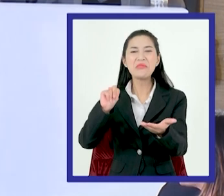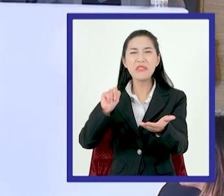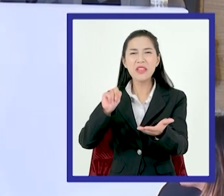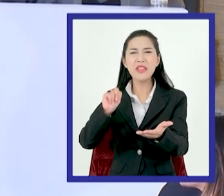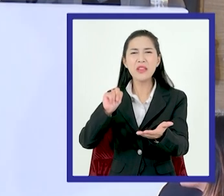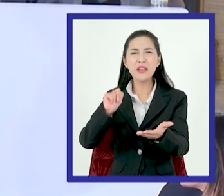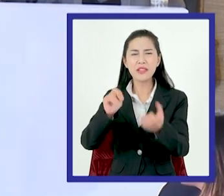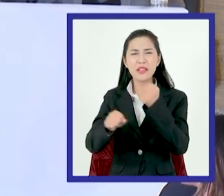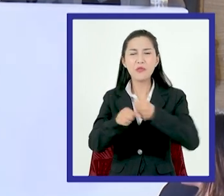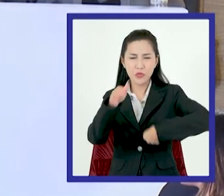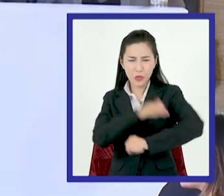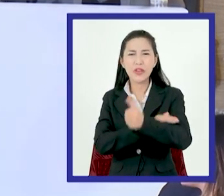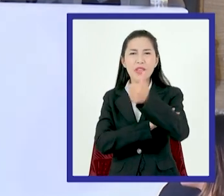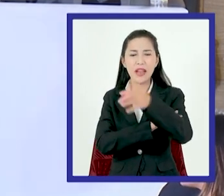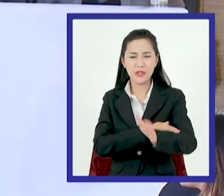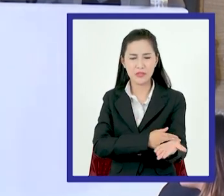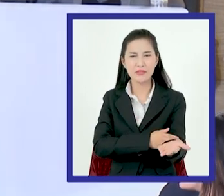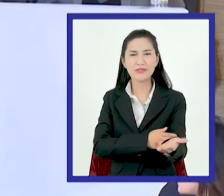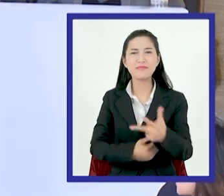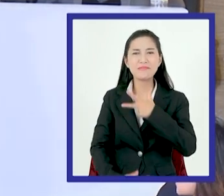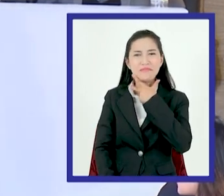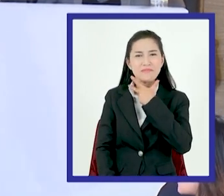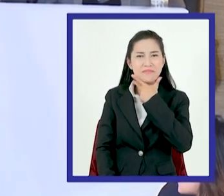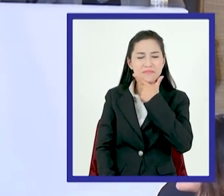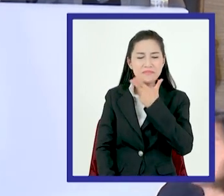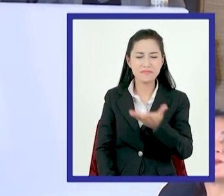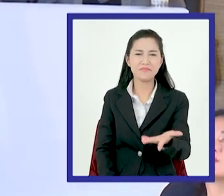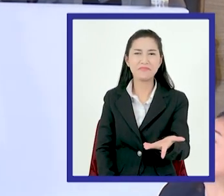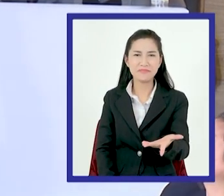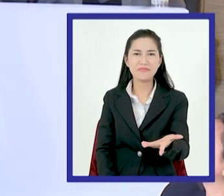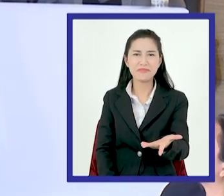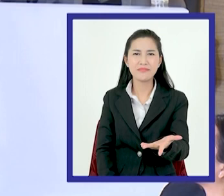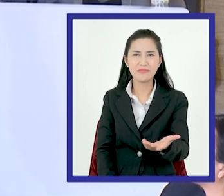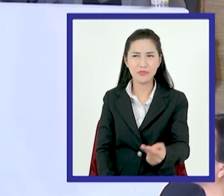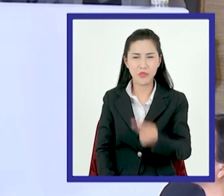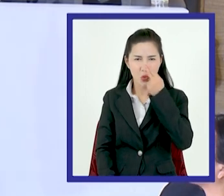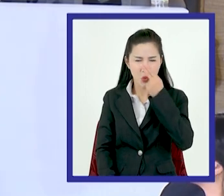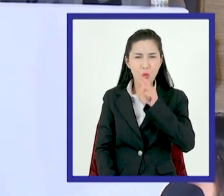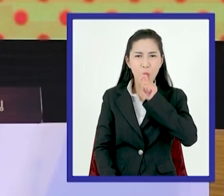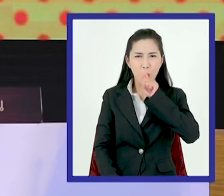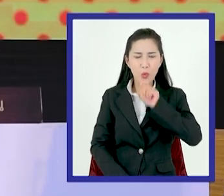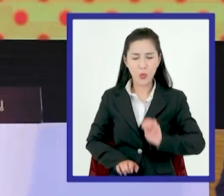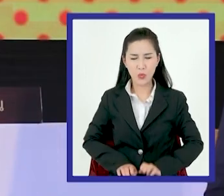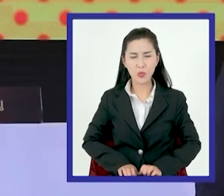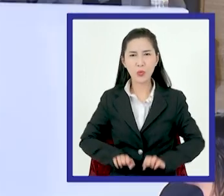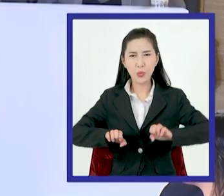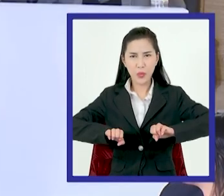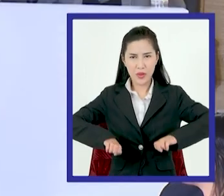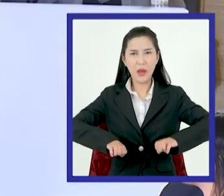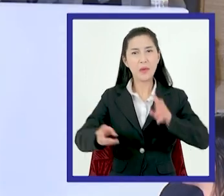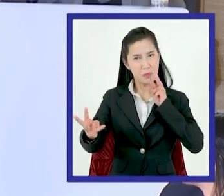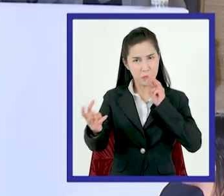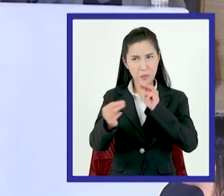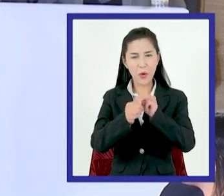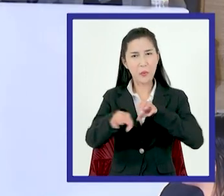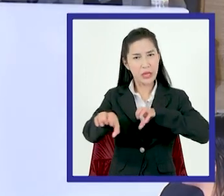ฮะส่วนท่านอนุเทียมของผมเนี่ยนะครับผมบอกเลยว่าท่านคุมมหาดไทยเนี่ยเหมาะสมมาก เหมาะยังไงครับ เพราะผมจะต้องให้